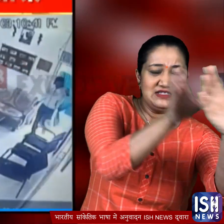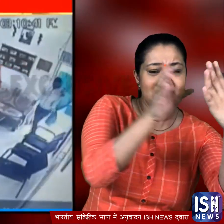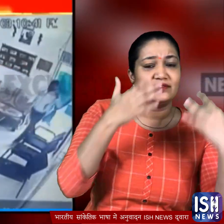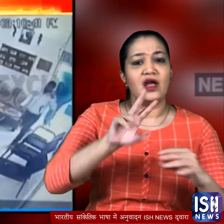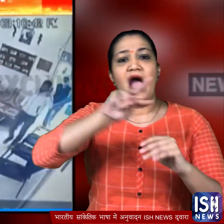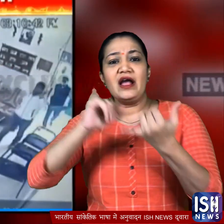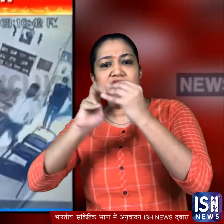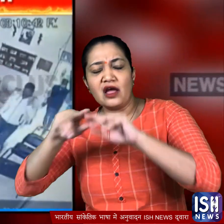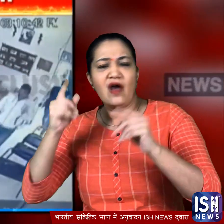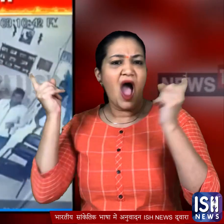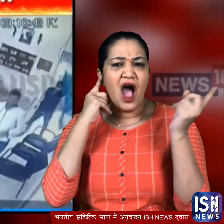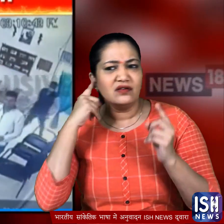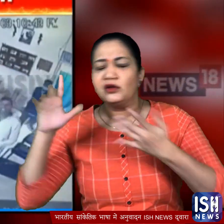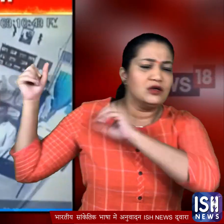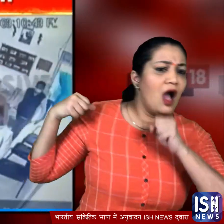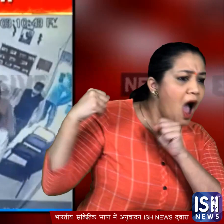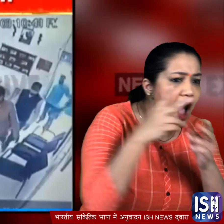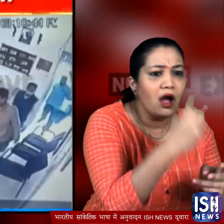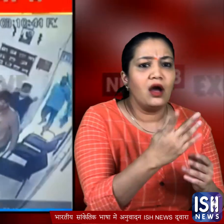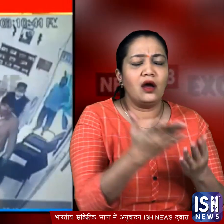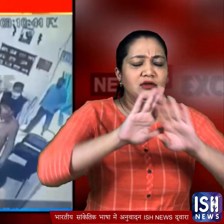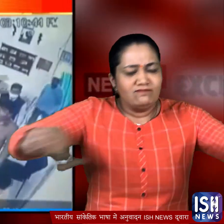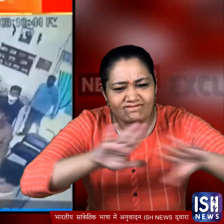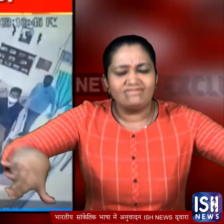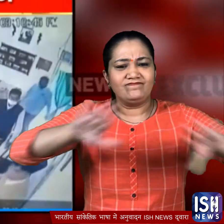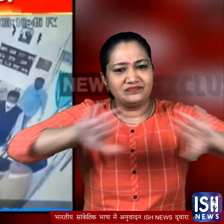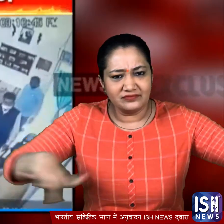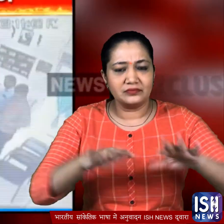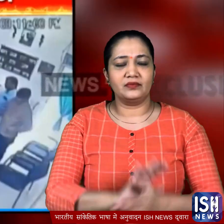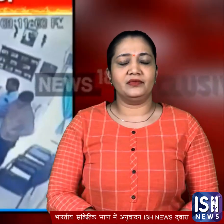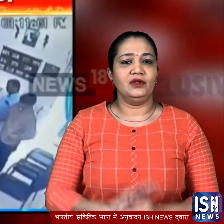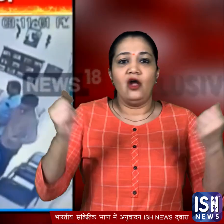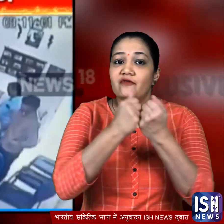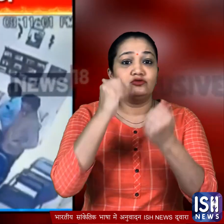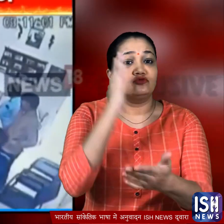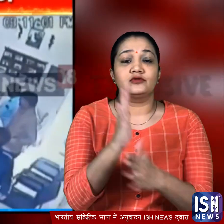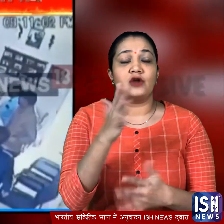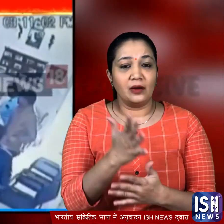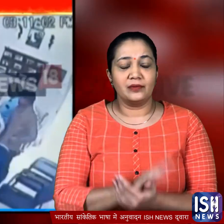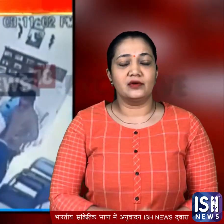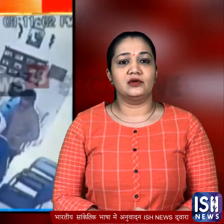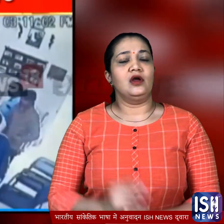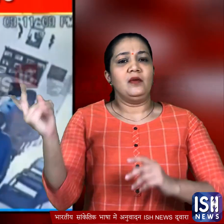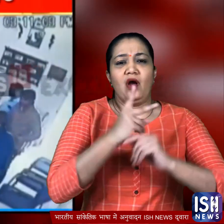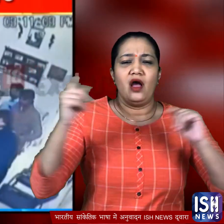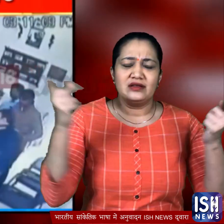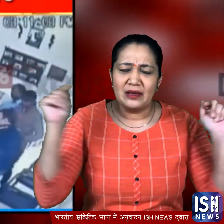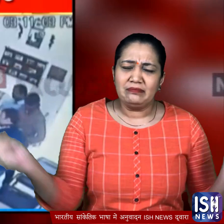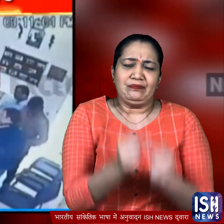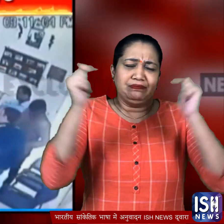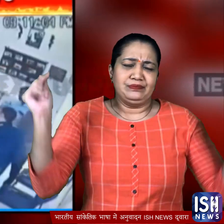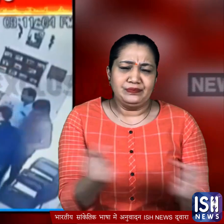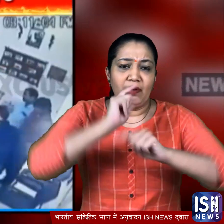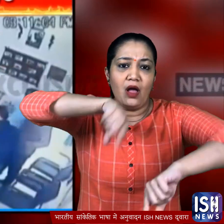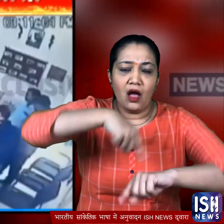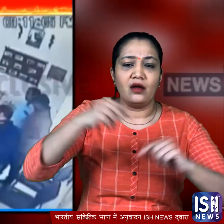बाहर खड़े स्टाफ के दूसरे लोग भी आवाज सुनकर अंदर आ गए और बीच बचाव की कोशिश करने लगे, लेकिन झगड़ा बंद नहीं हुआ। काफी देर तक दोनों के बीच बहस